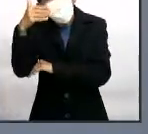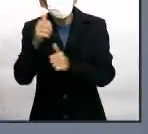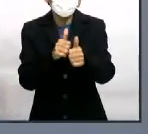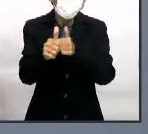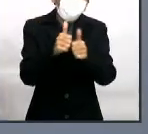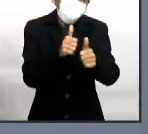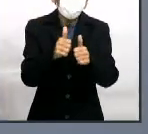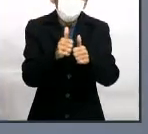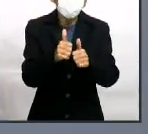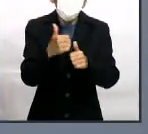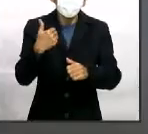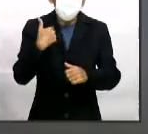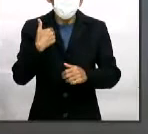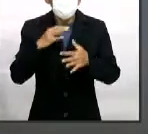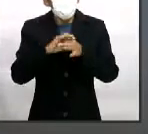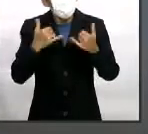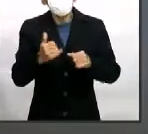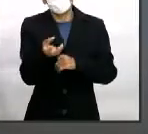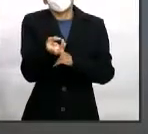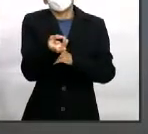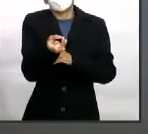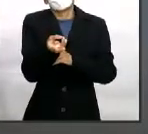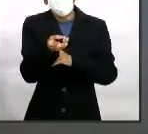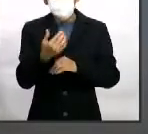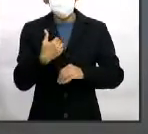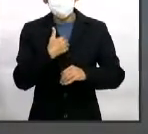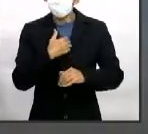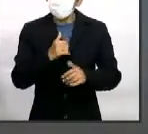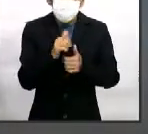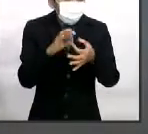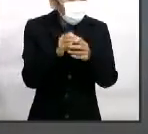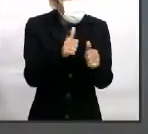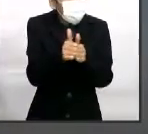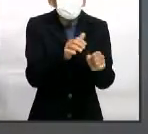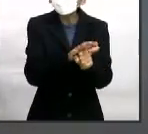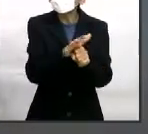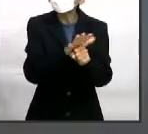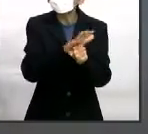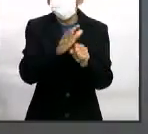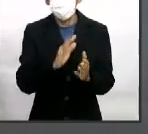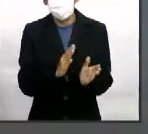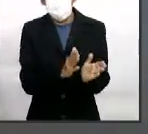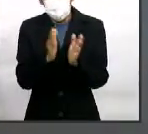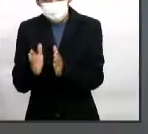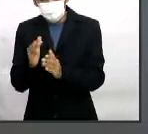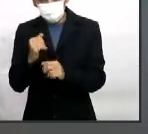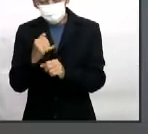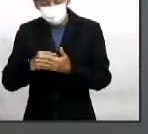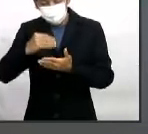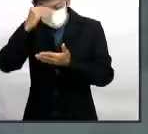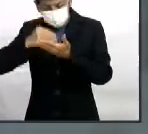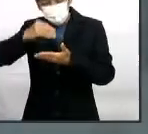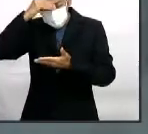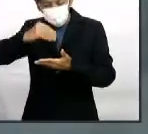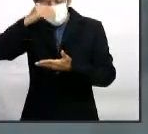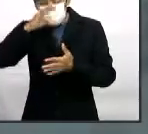ก็ คือยังเล่นอยู่แหละ ก็ยังคือเล่นแต่ว่าน้อยมากคือมีโอกาสน้อยมากแล้วก็คือพอไปถึงจุดนั้นเนี่ย